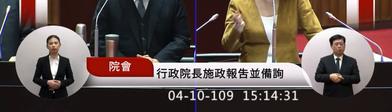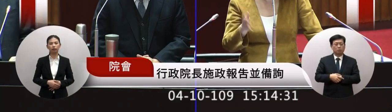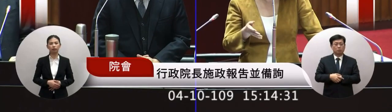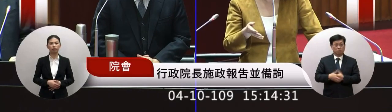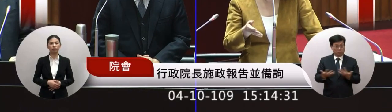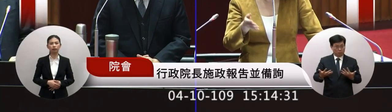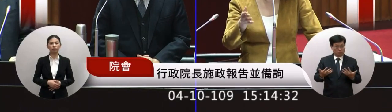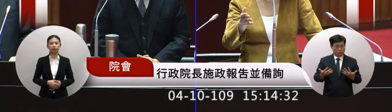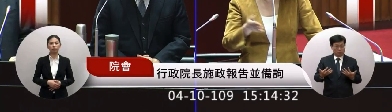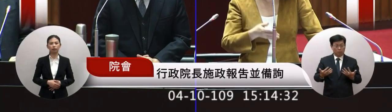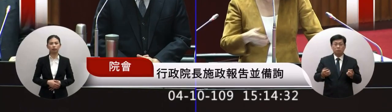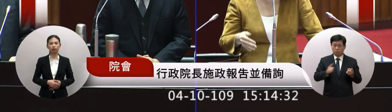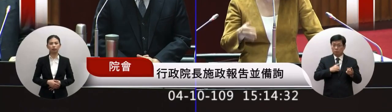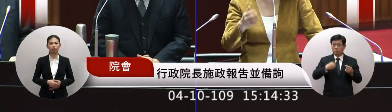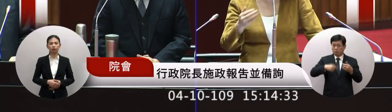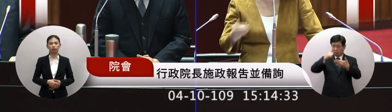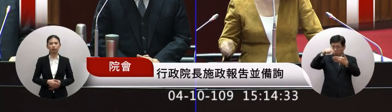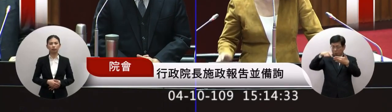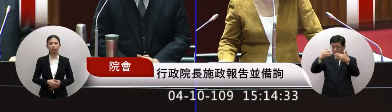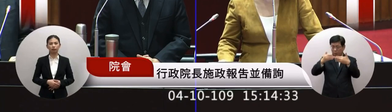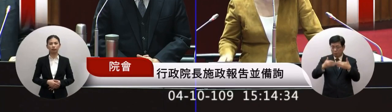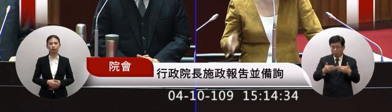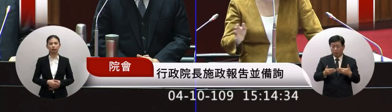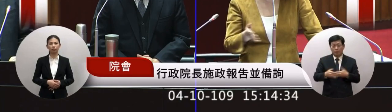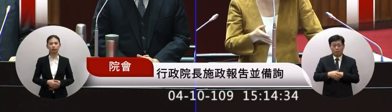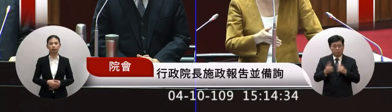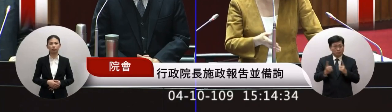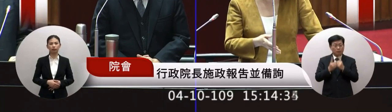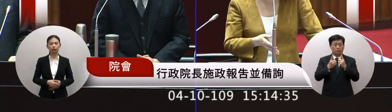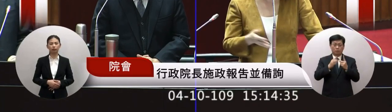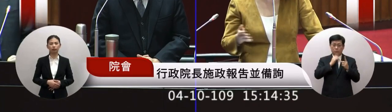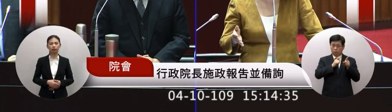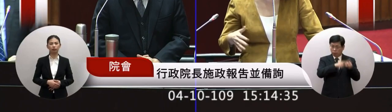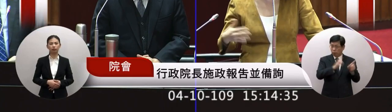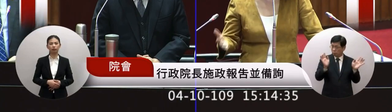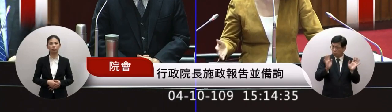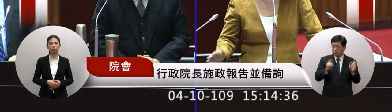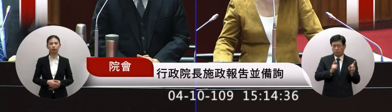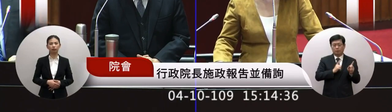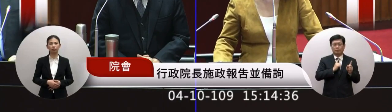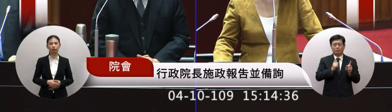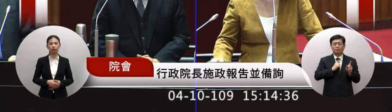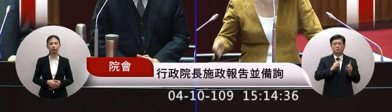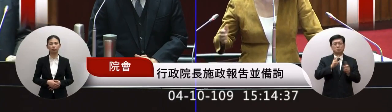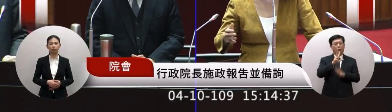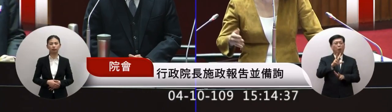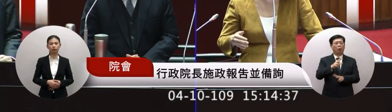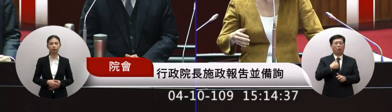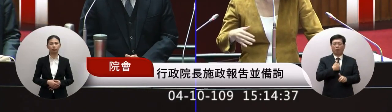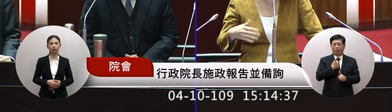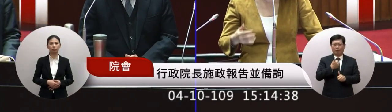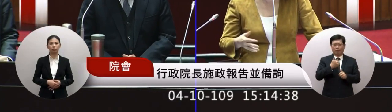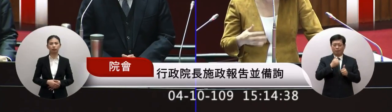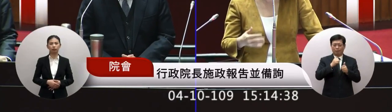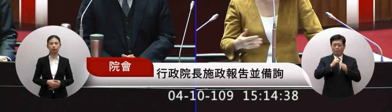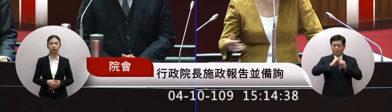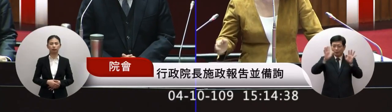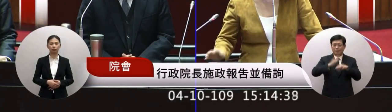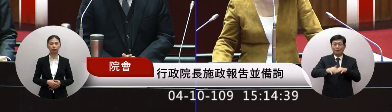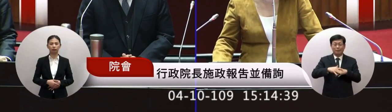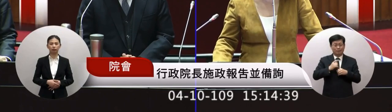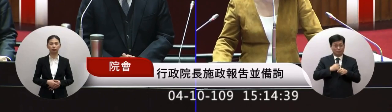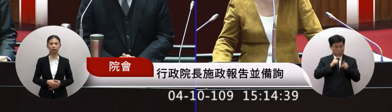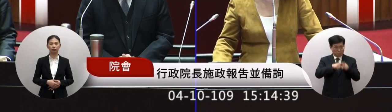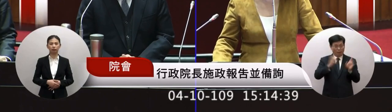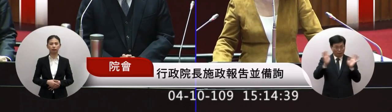的话，那么你们在勾稽的过程当中会以这个小孩，因为小孩比较天真无邪嘛哈，所以你会以这个勾稽